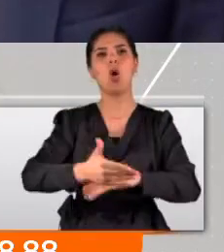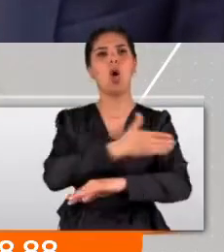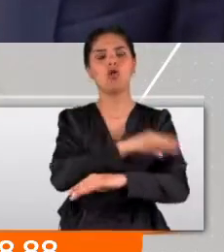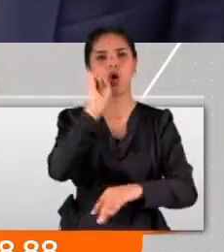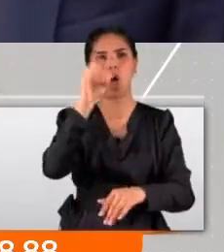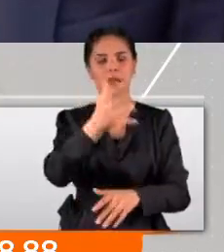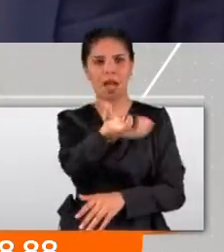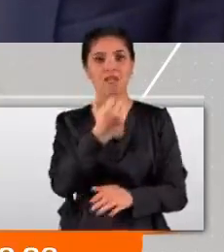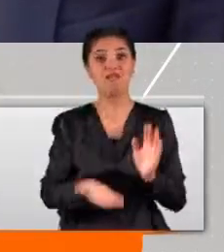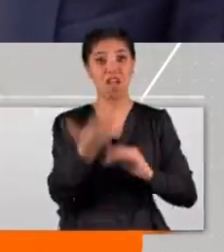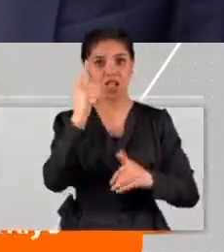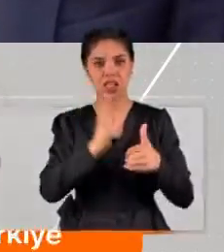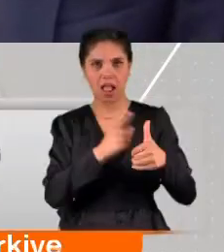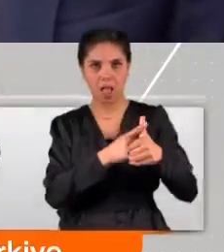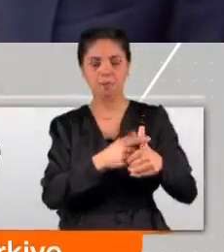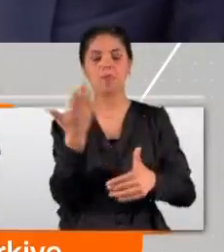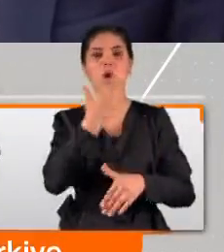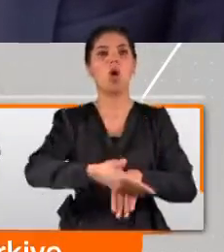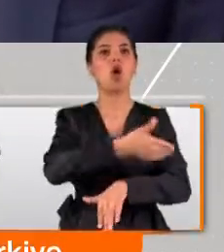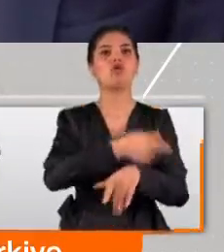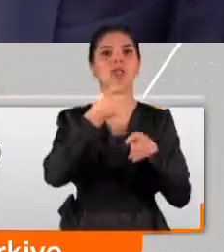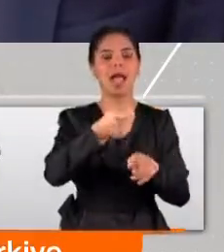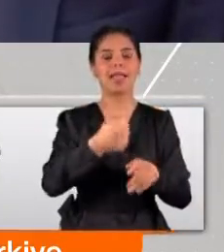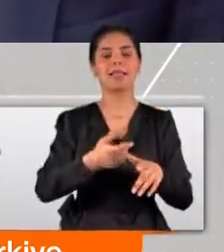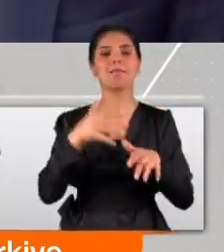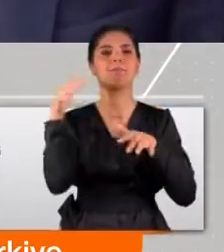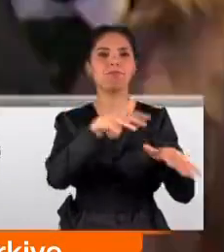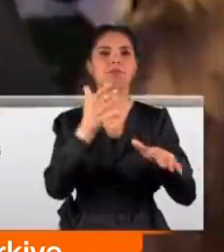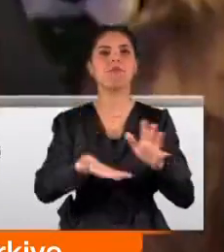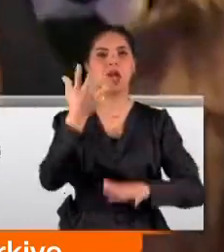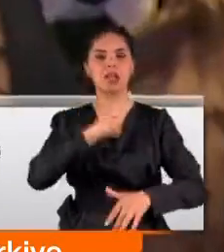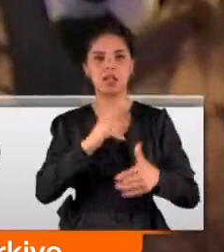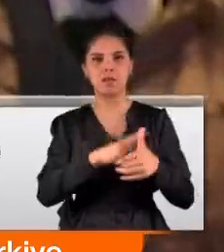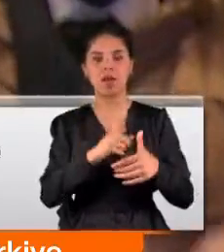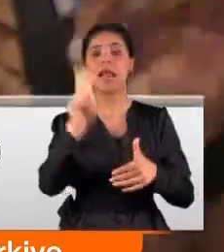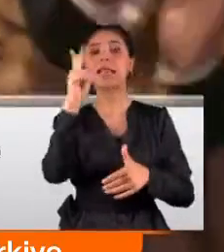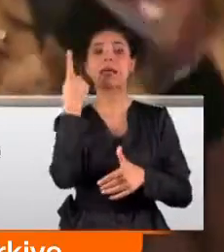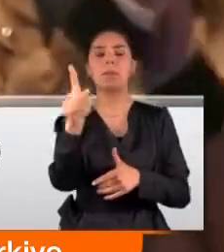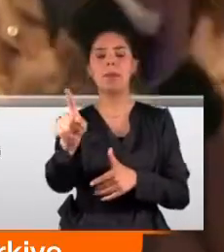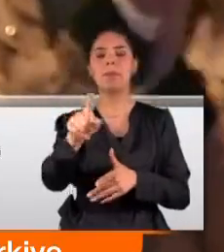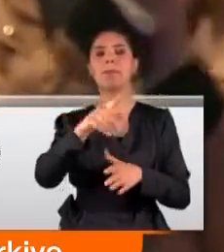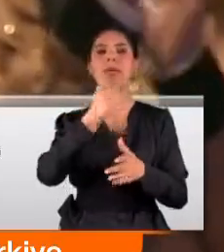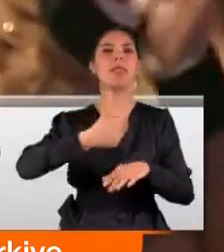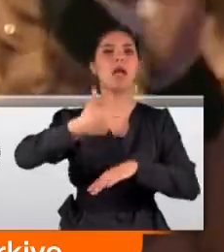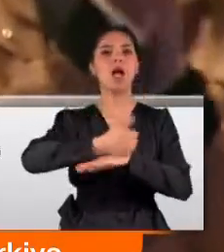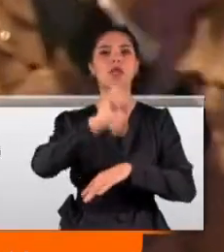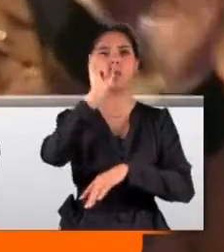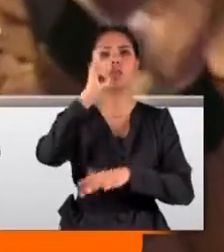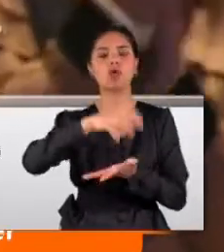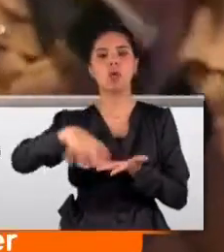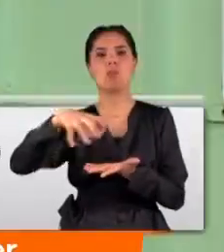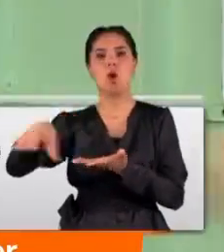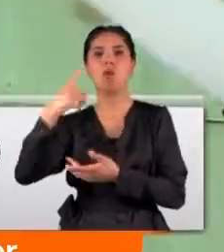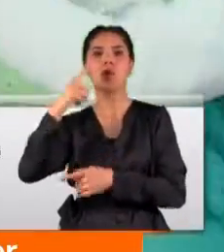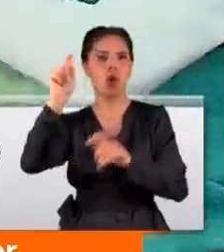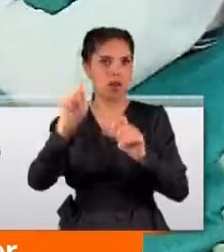alımına. Çünkü okul öncesi eğitimde biz seferberlik başlattık. 20 bin atama 99 branşta